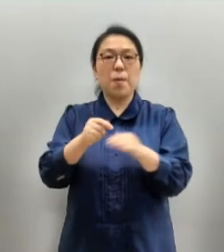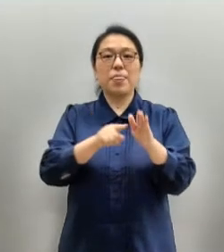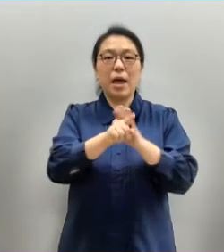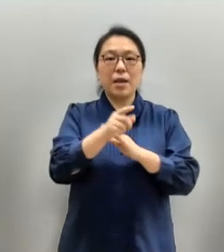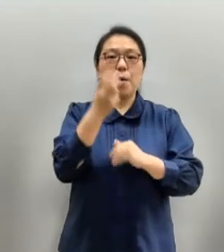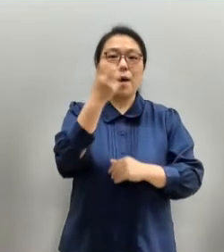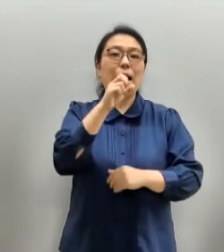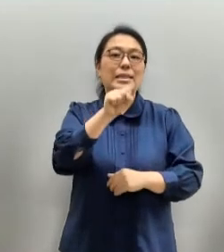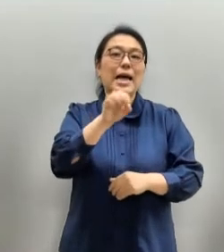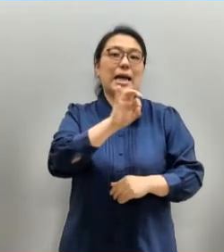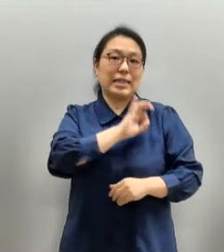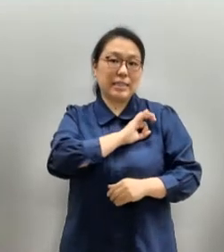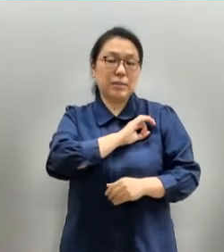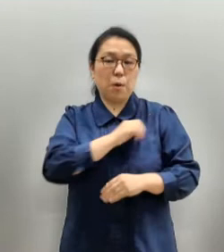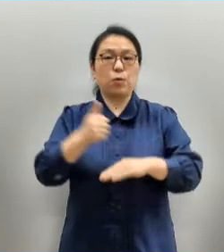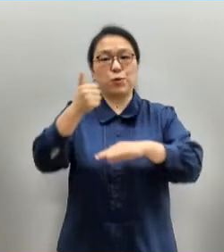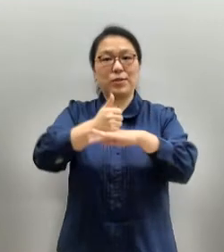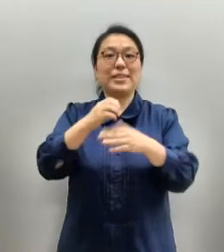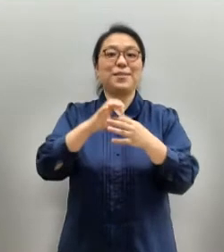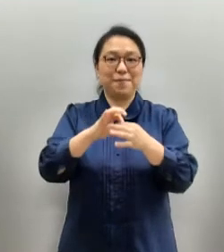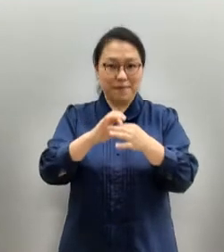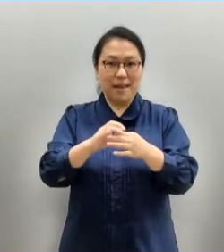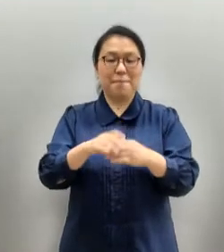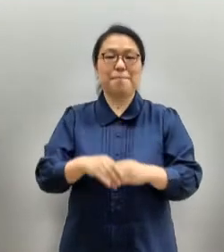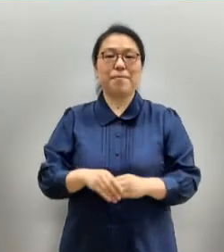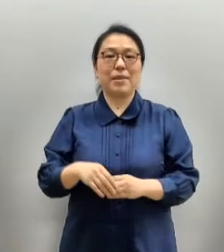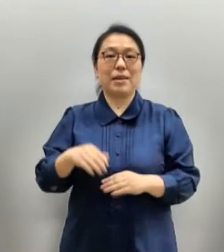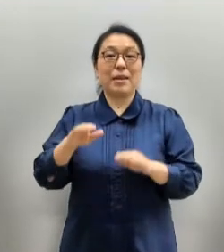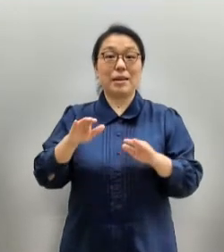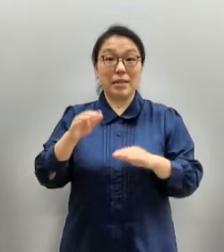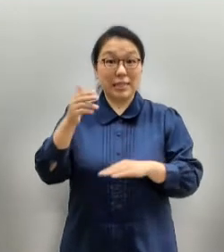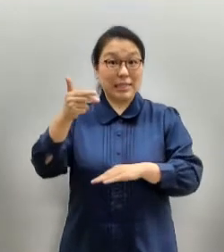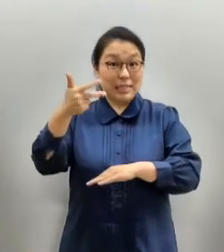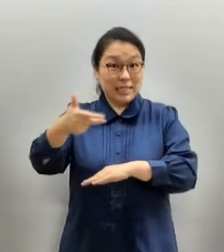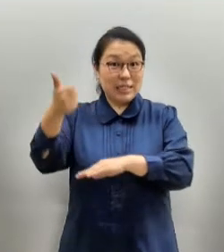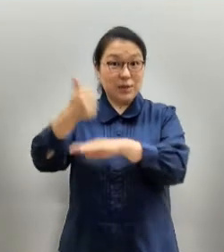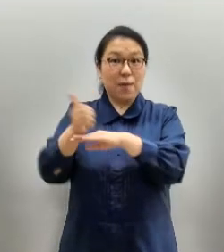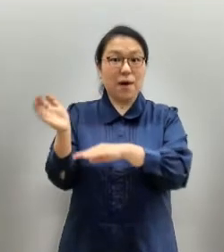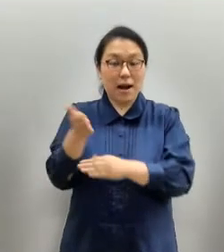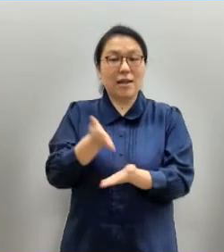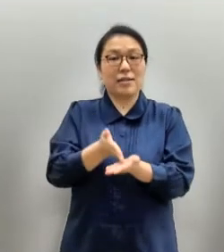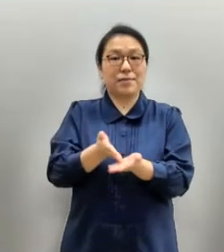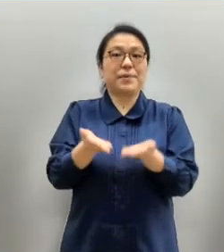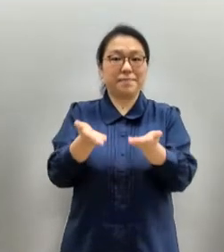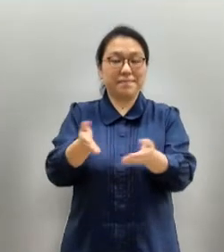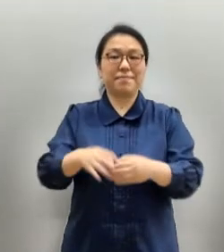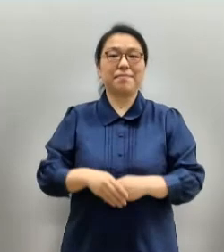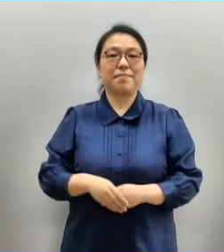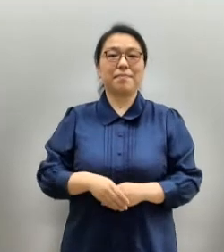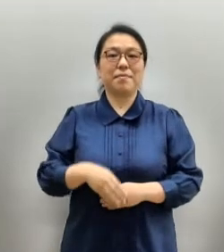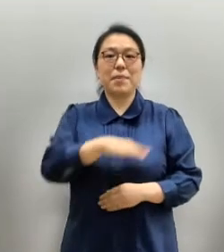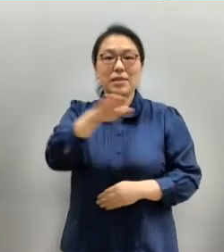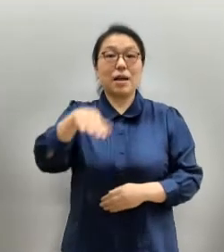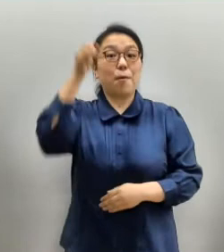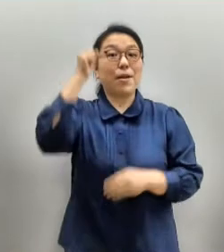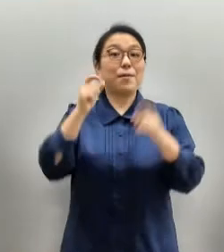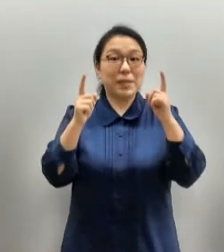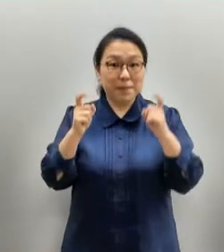員の就任挨拶についてとなります。それでは市長より説明申し上げます。 皆さんおはようござい